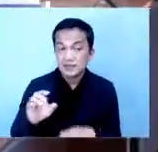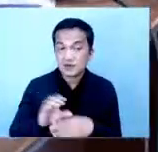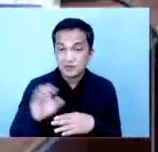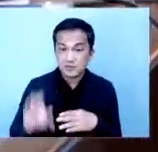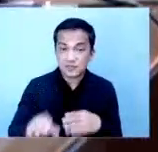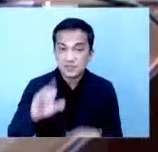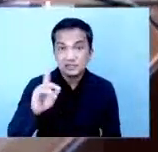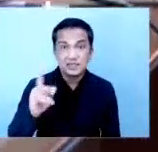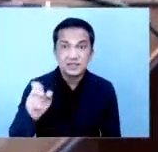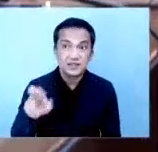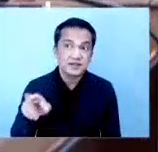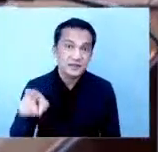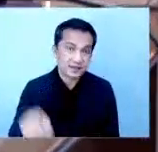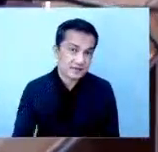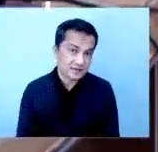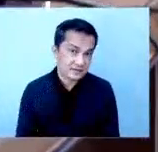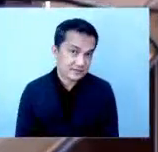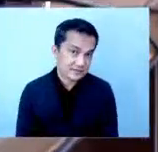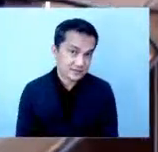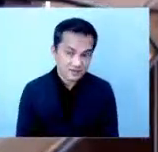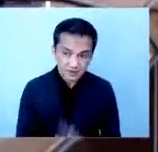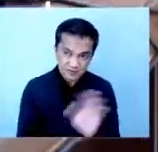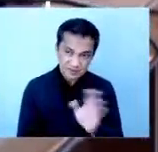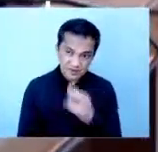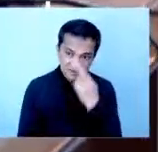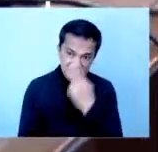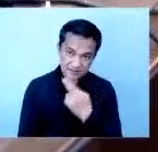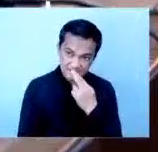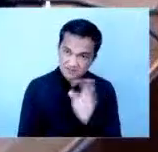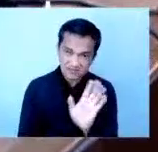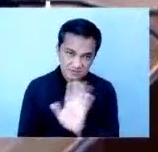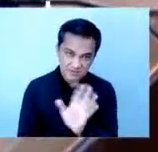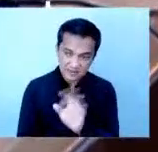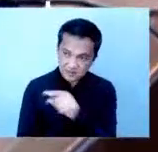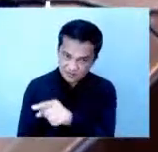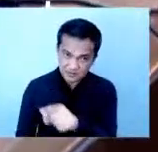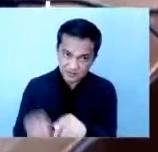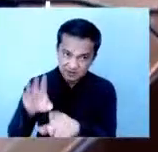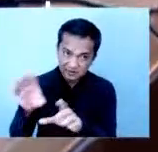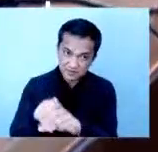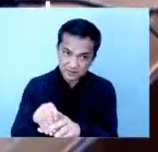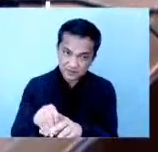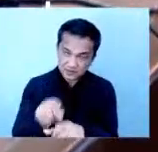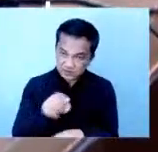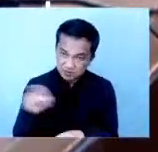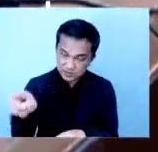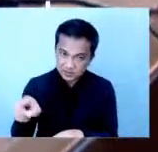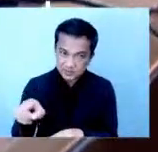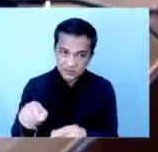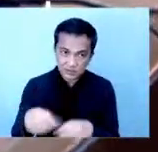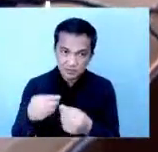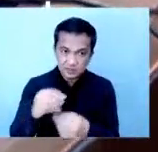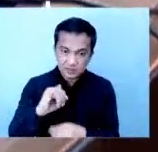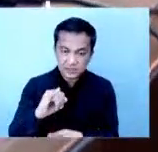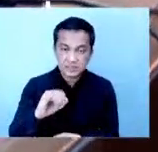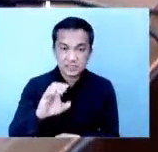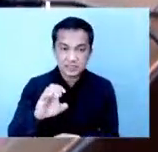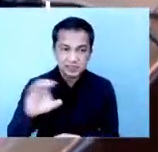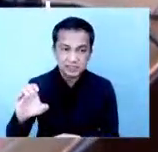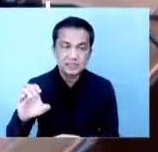Ha? So huwag nyo ipalusot yan. Pati kayo kasali. Pag nag-issue ng ECC, kasali ang